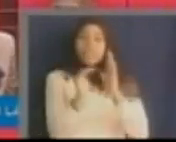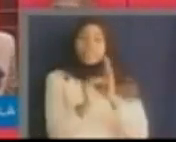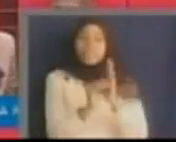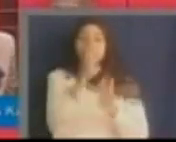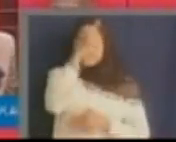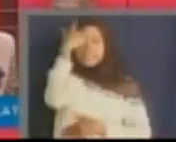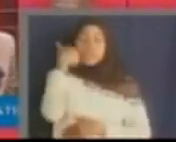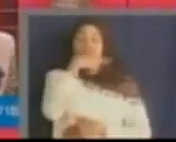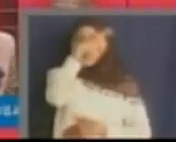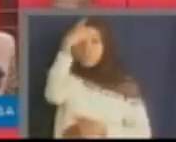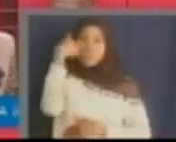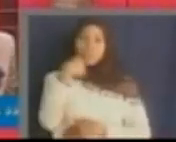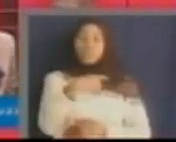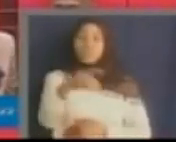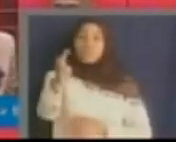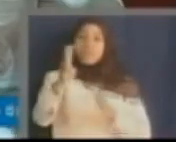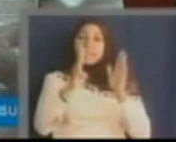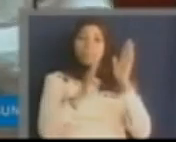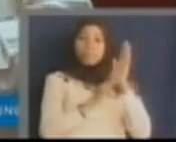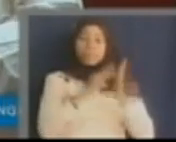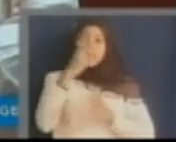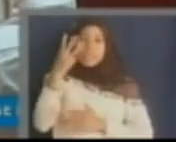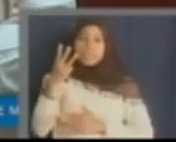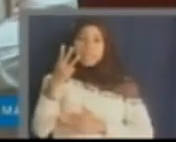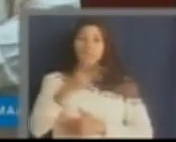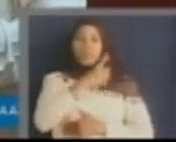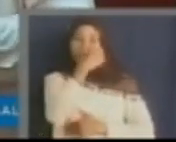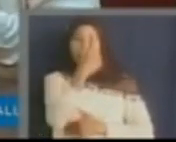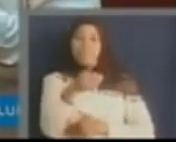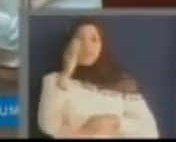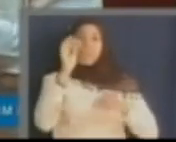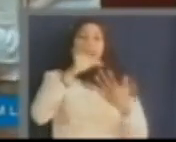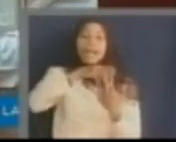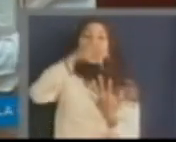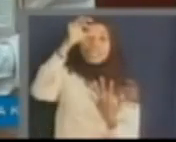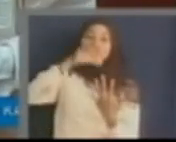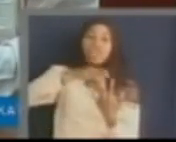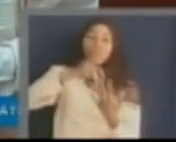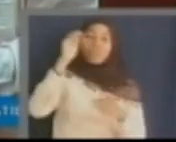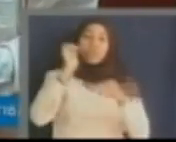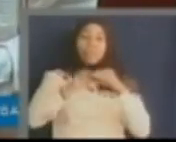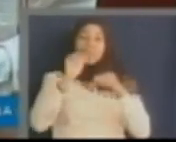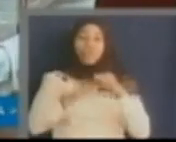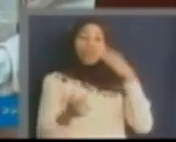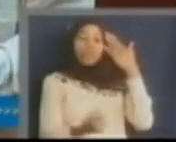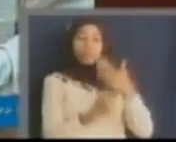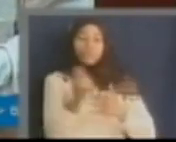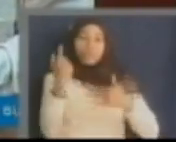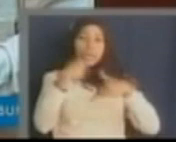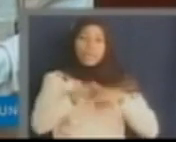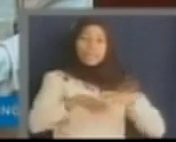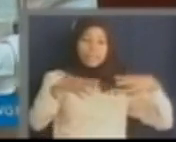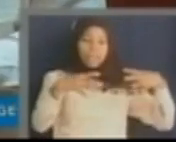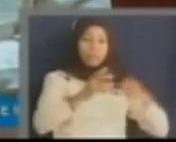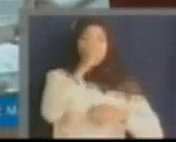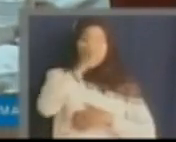Miongoni mwao aliteuliwa mjumbe kutoka kundi la watu wenye ulemavu na